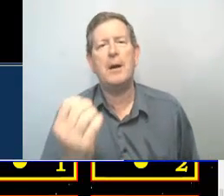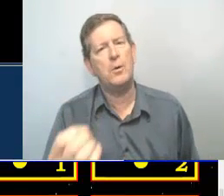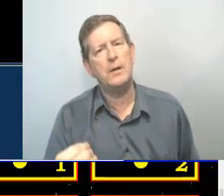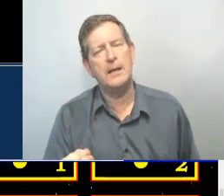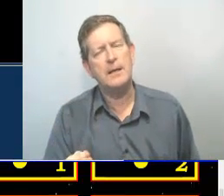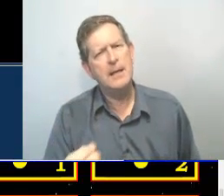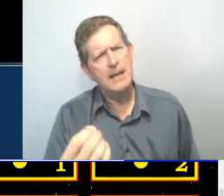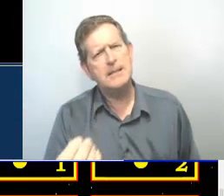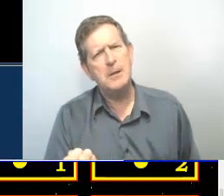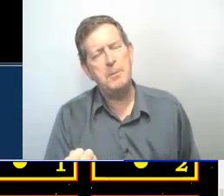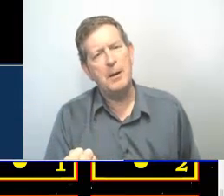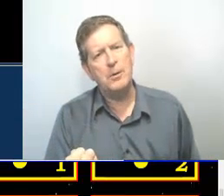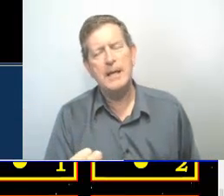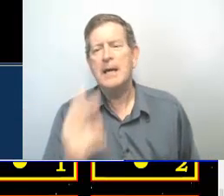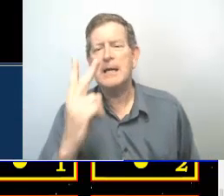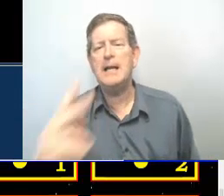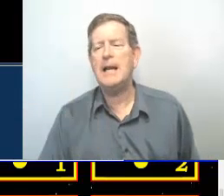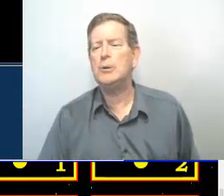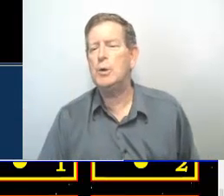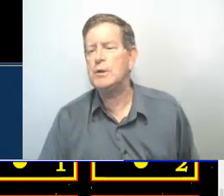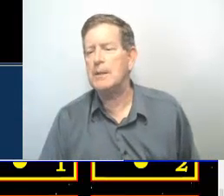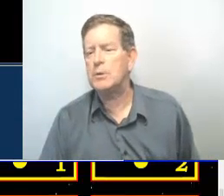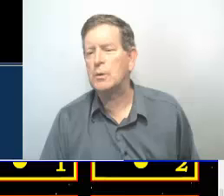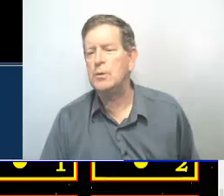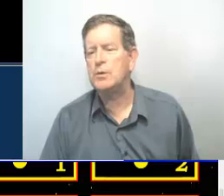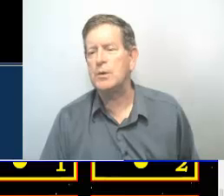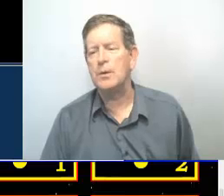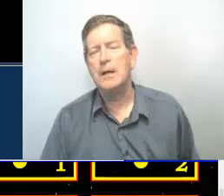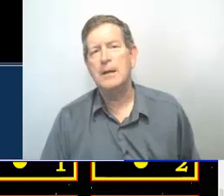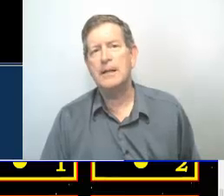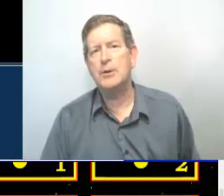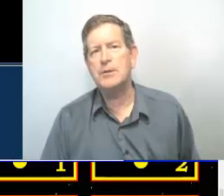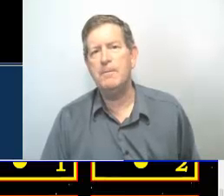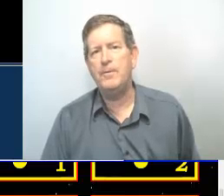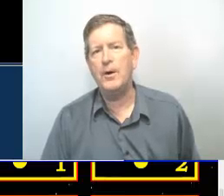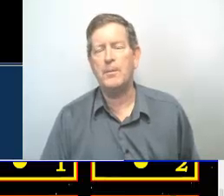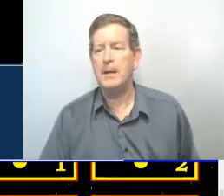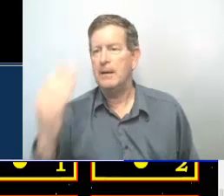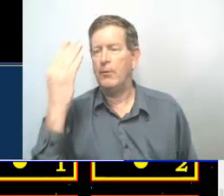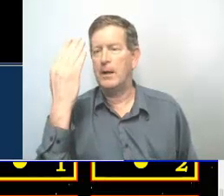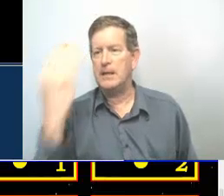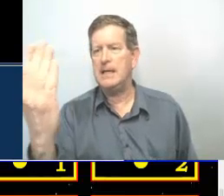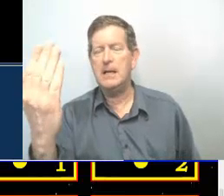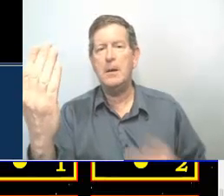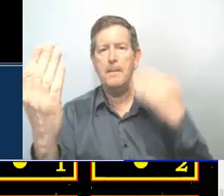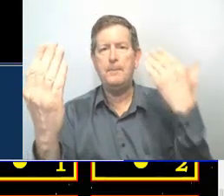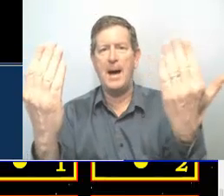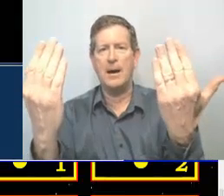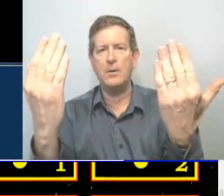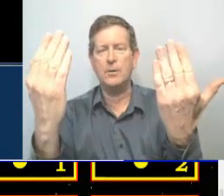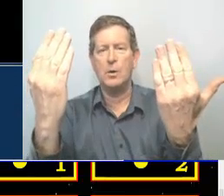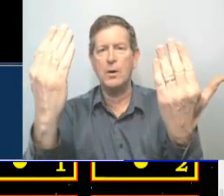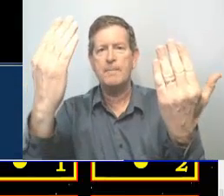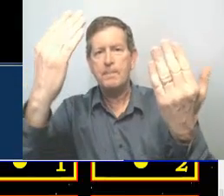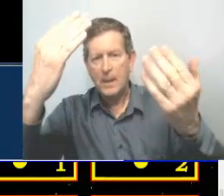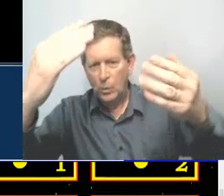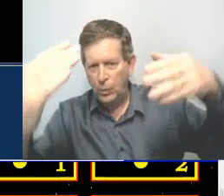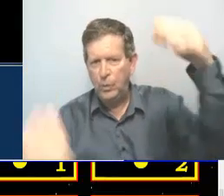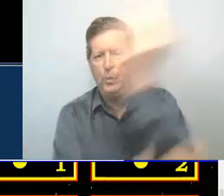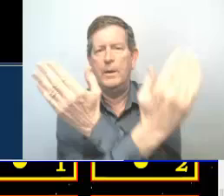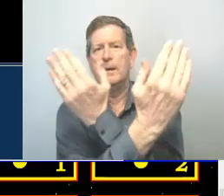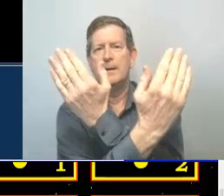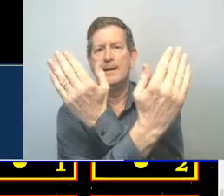Est-ce qu'il parle anglais? Est-ce qu'il parle anglais? Quelle est la deuxième solution? La deuxième forme, on a il parle,